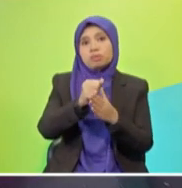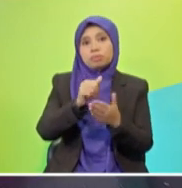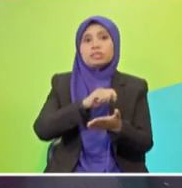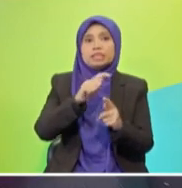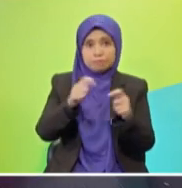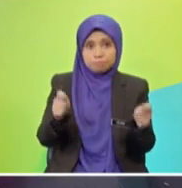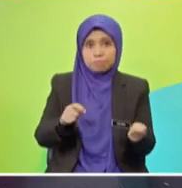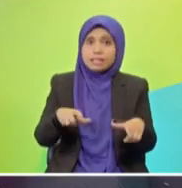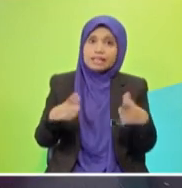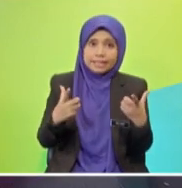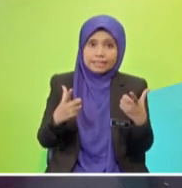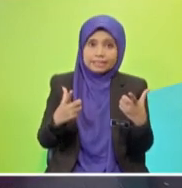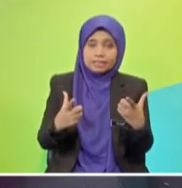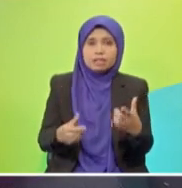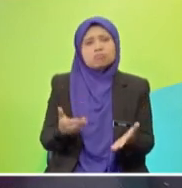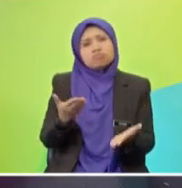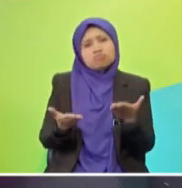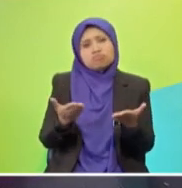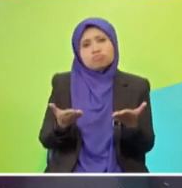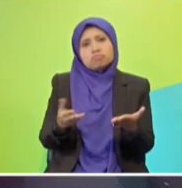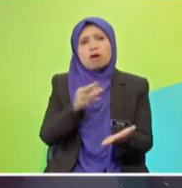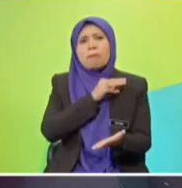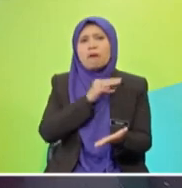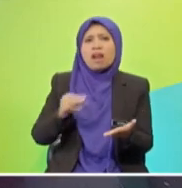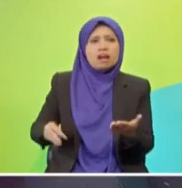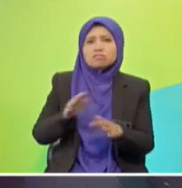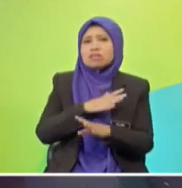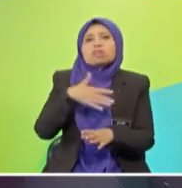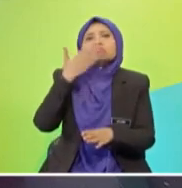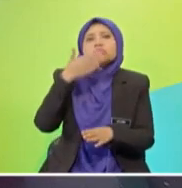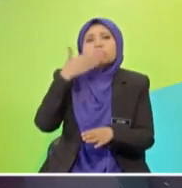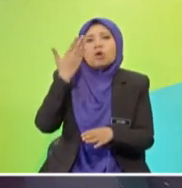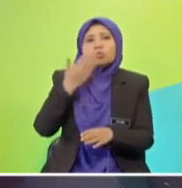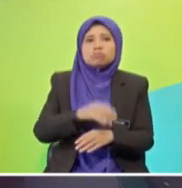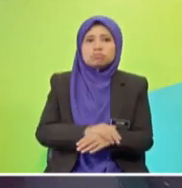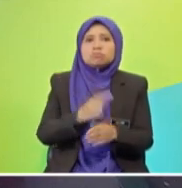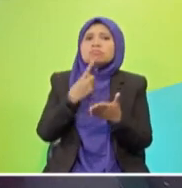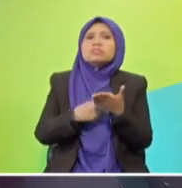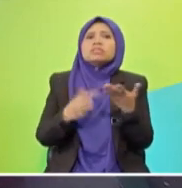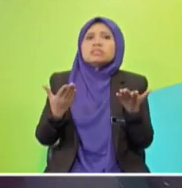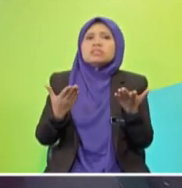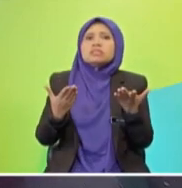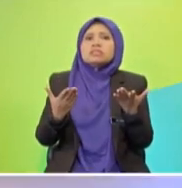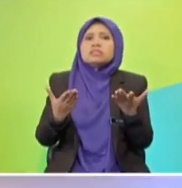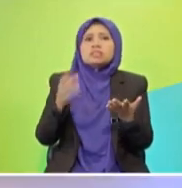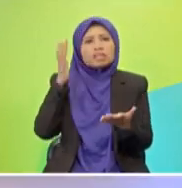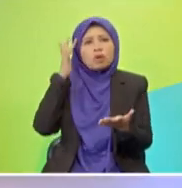ndak tahu kadang-kadang Malang tuh tidak berbau Malang tak berbau tak berbau